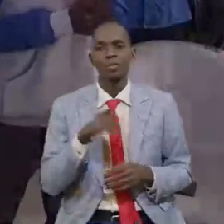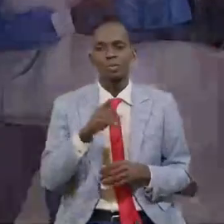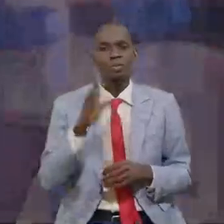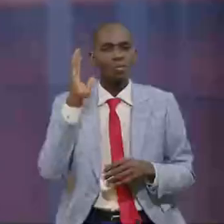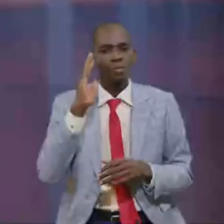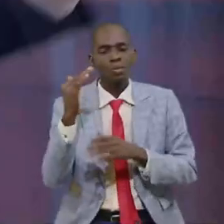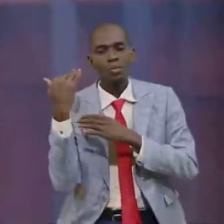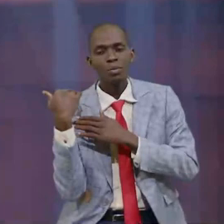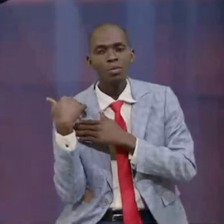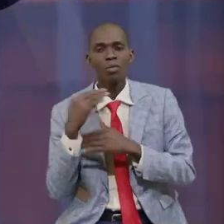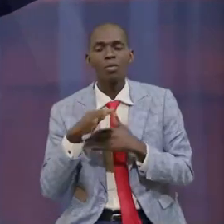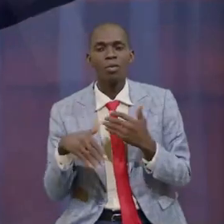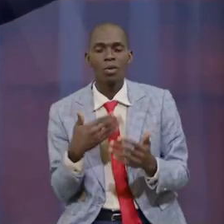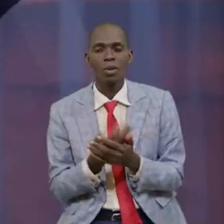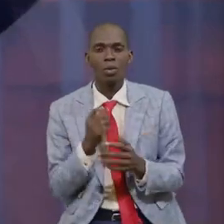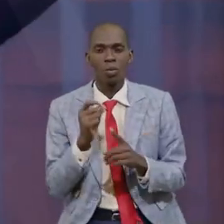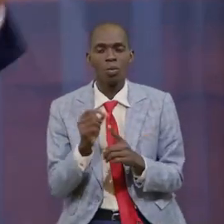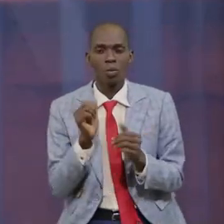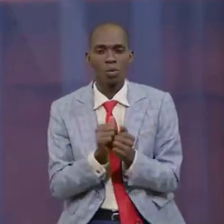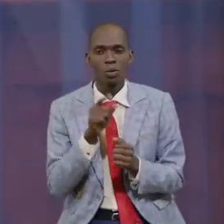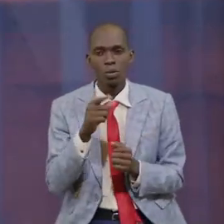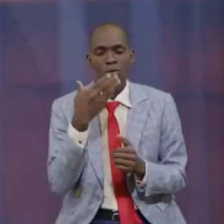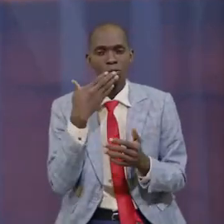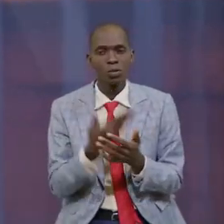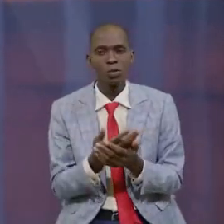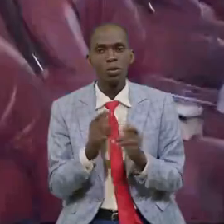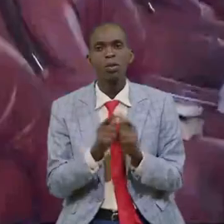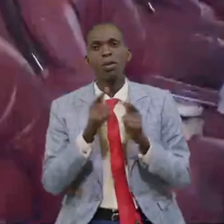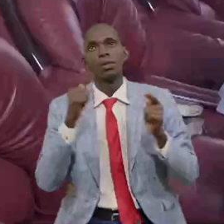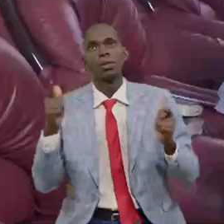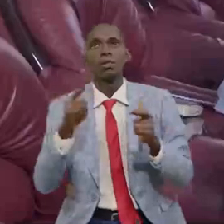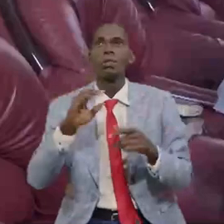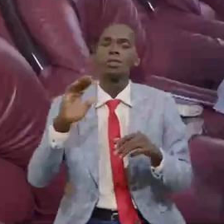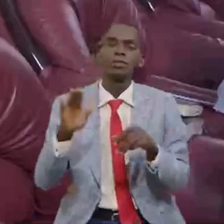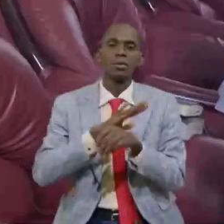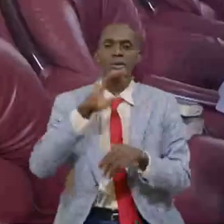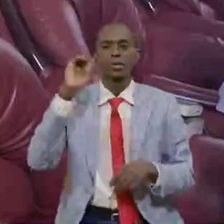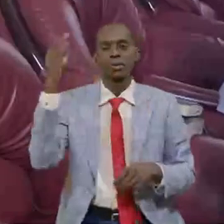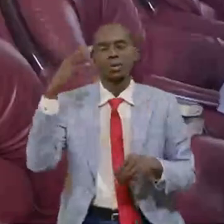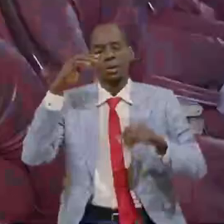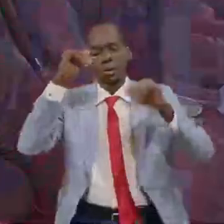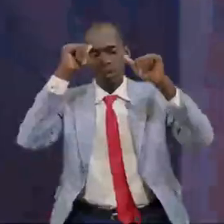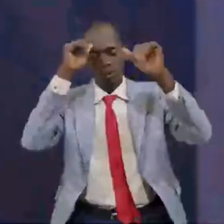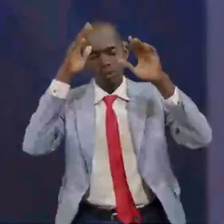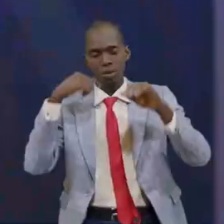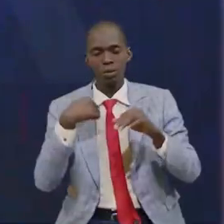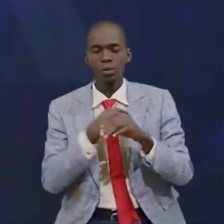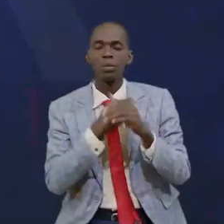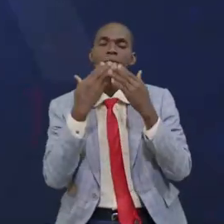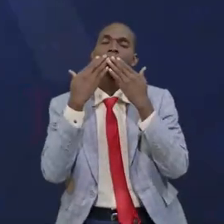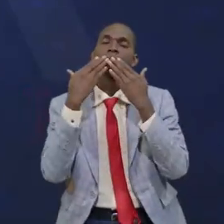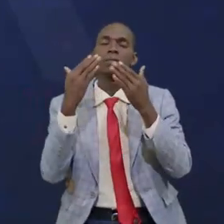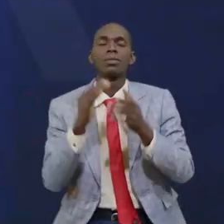Et tu vas garder ces paroles grandes, gracieuses. Père, nous te